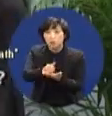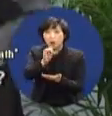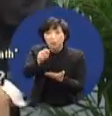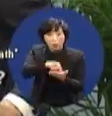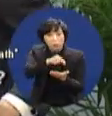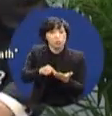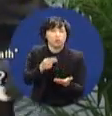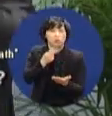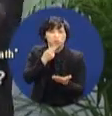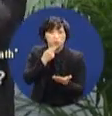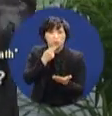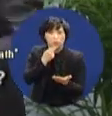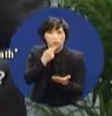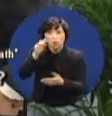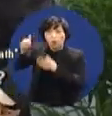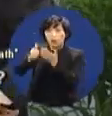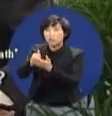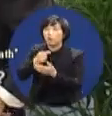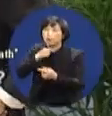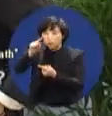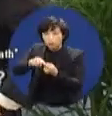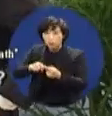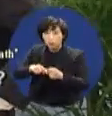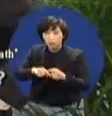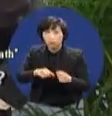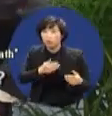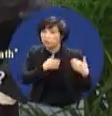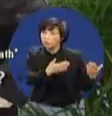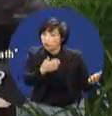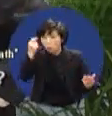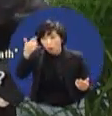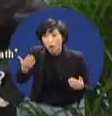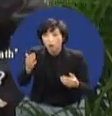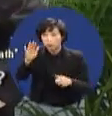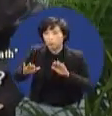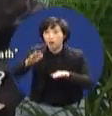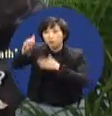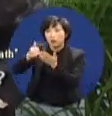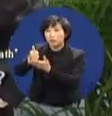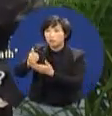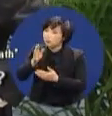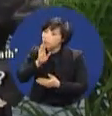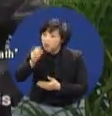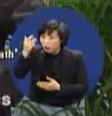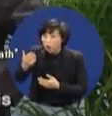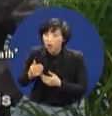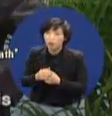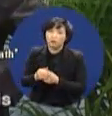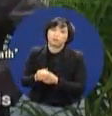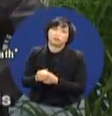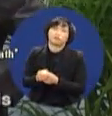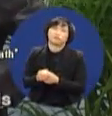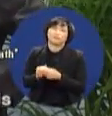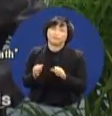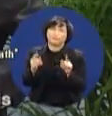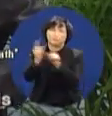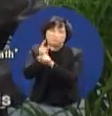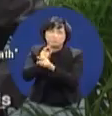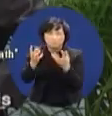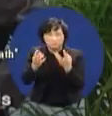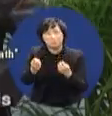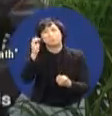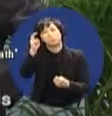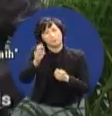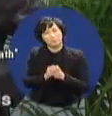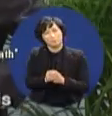죄값을 갚지도 않고 당신 마음대로 살릴 수 있습니까? 그럼 당신이 하나님의 눈으로 허겄소? 얼마나 참소하겠냐